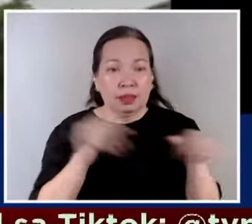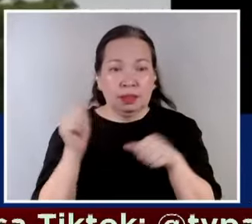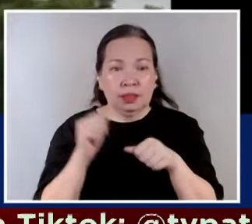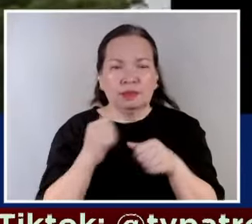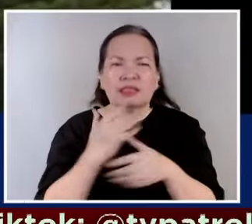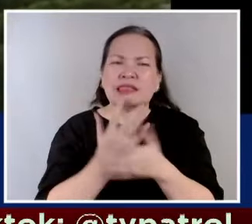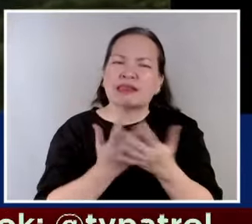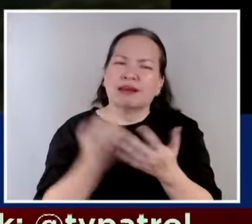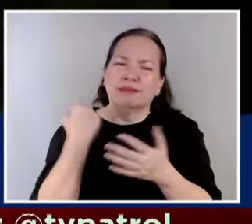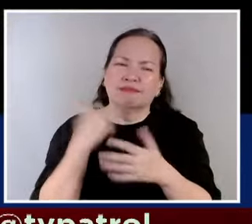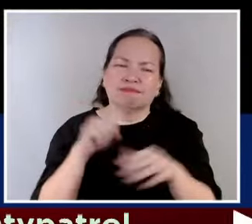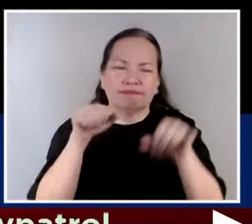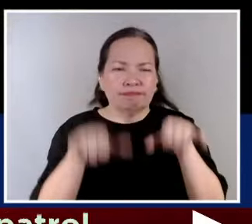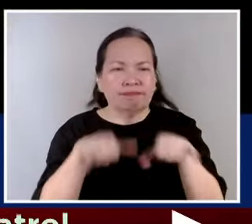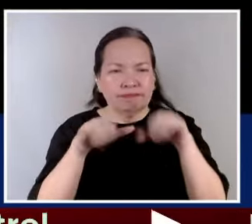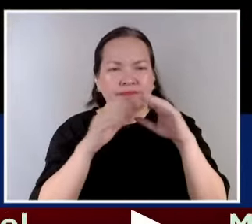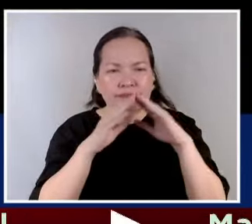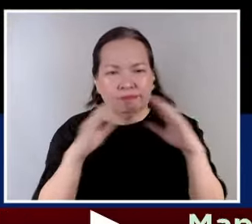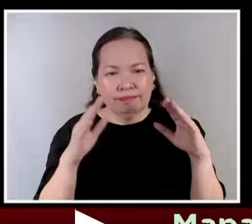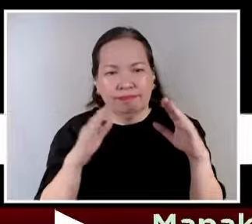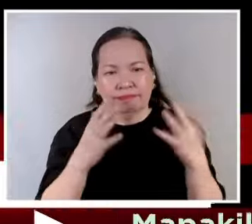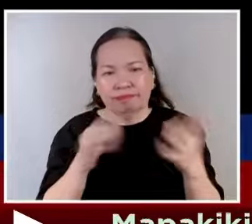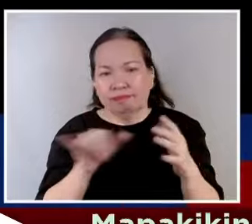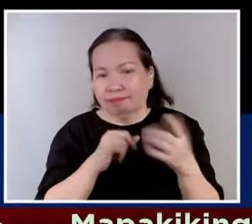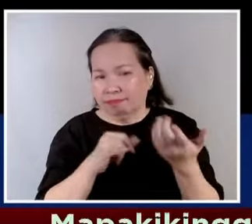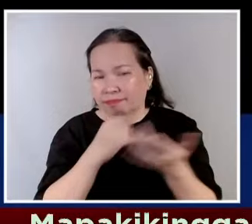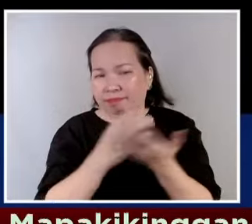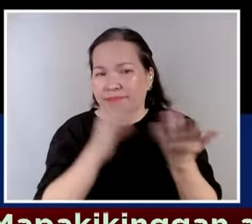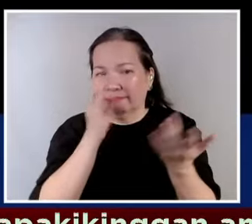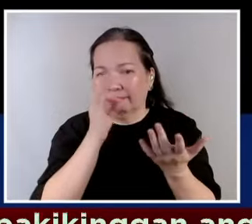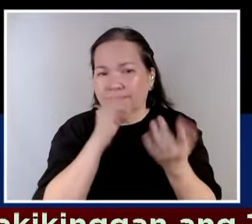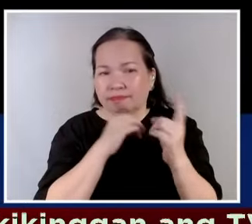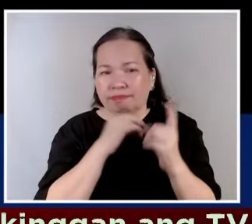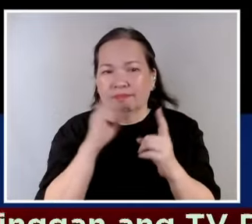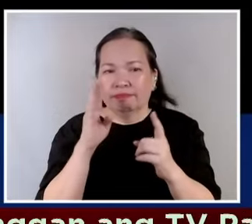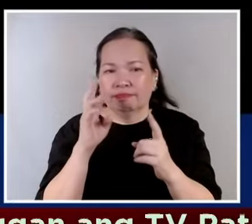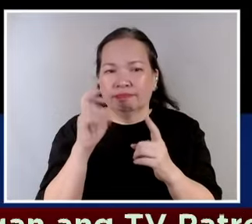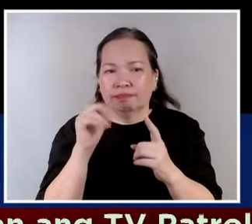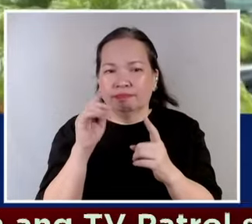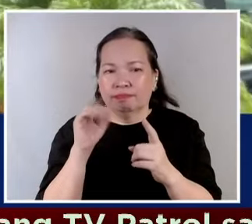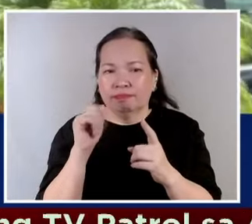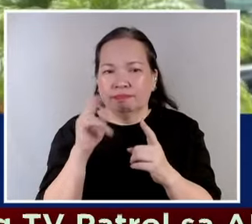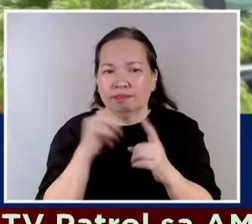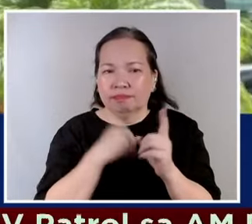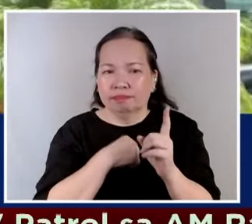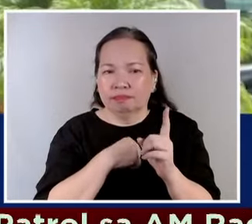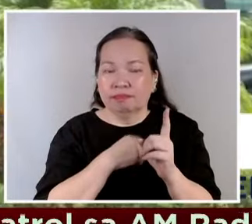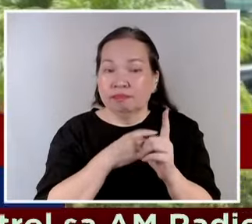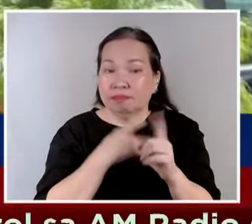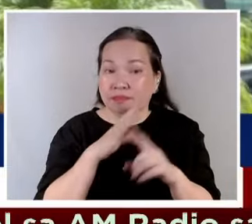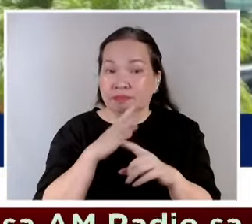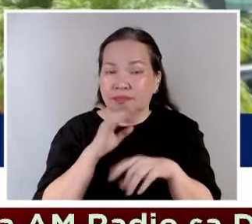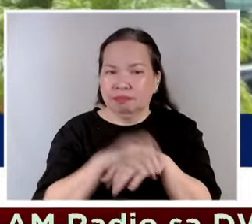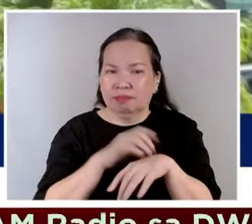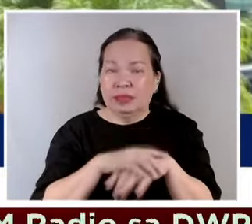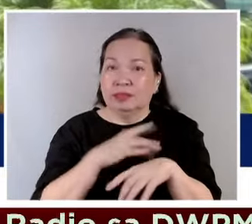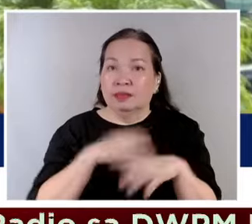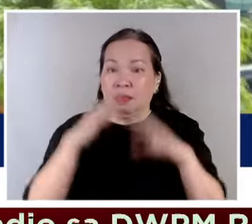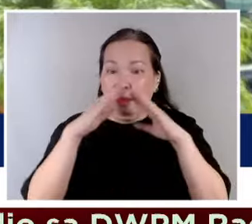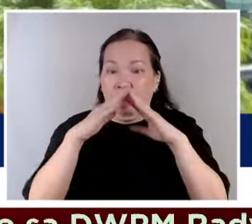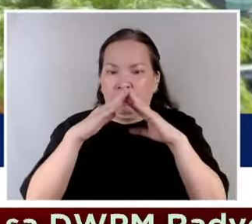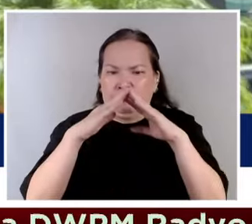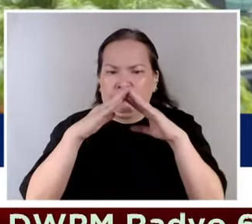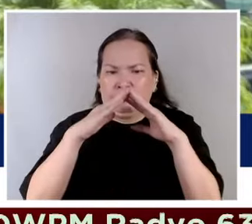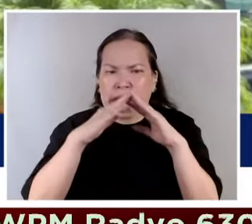nanatili sa kanilang mga bahay, gaya ng Pinoy na si Brendan Flores. It felt like the house was going to take off and the